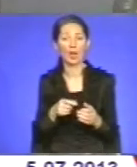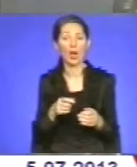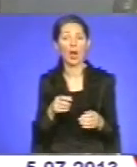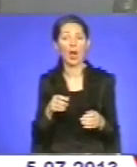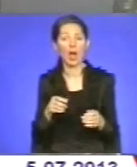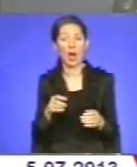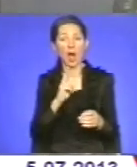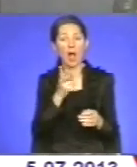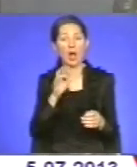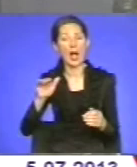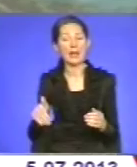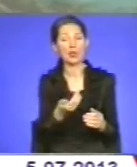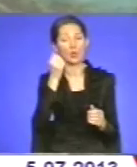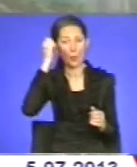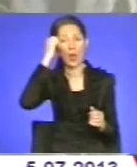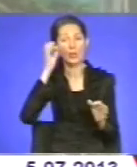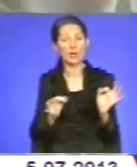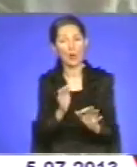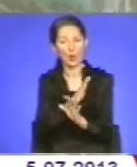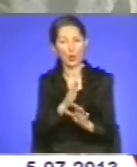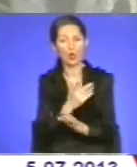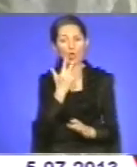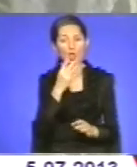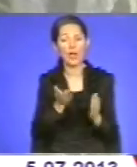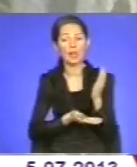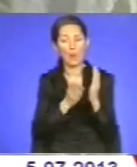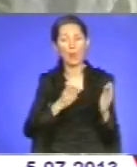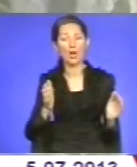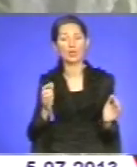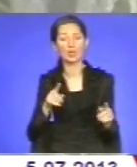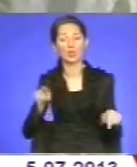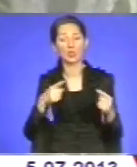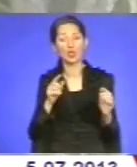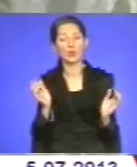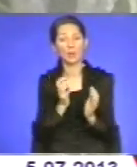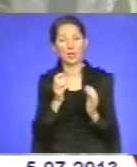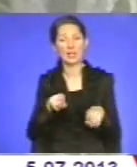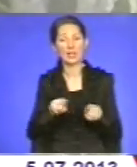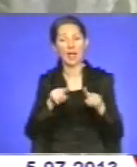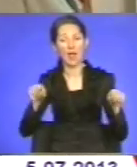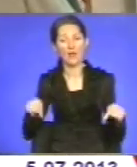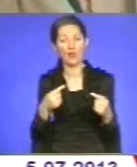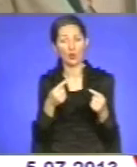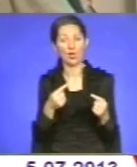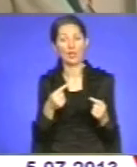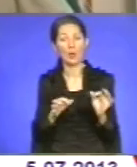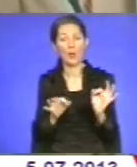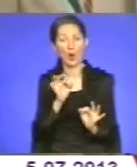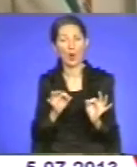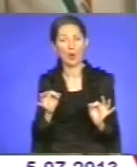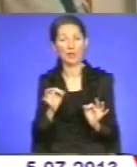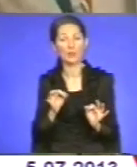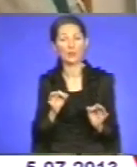фауною. Національний парк створили, щоб зберегти і відтворити природні та історико-культурні об'єкти Придністров'я. На спільному